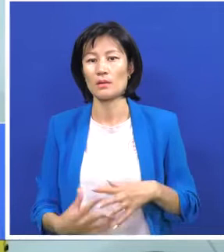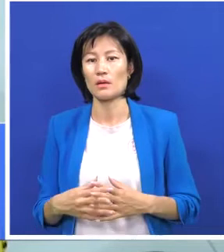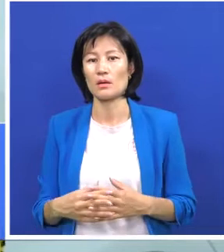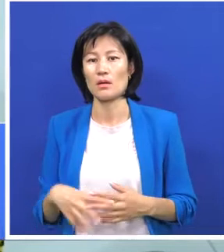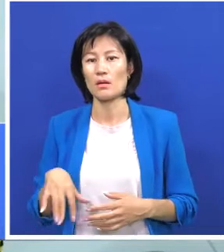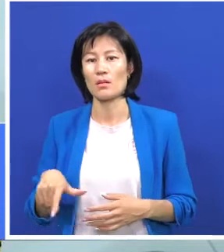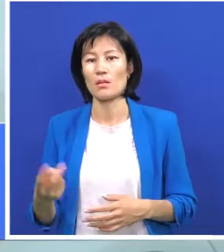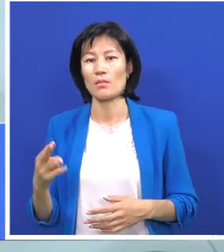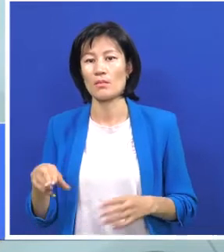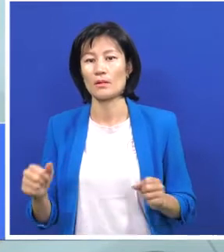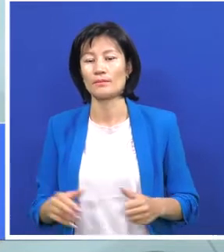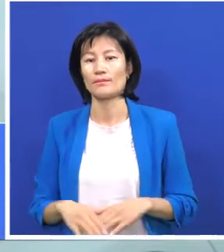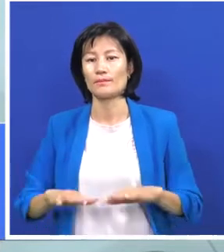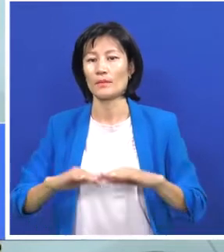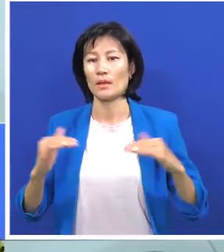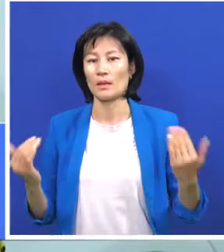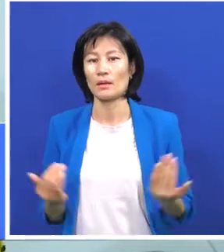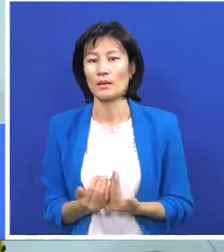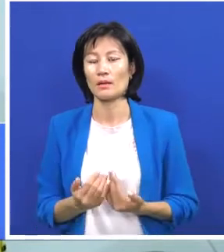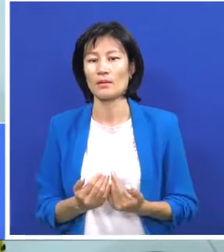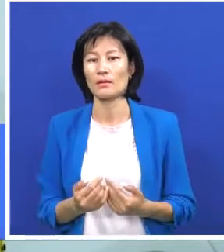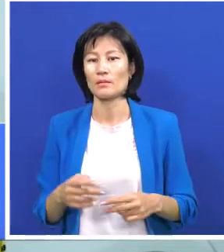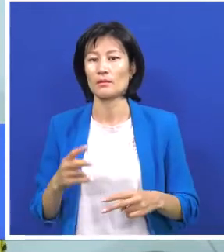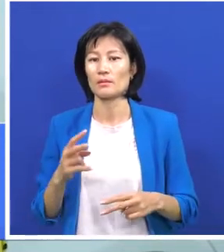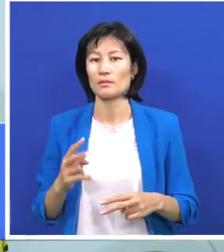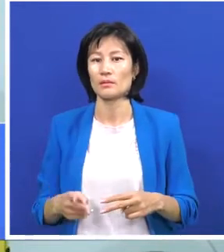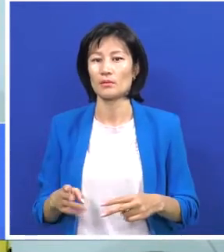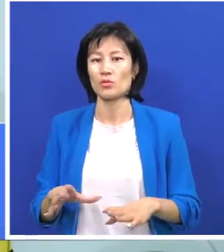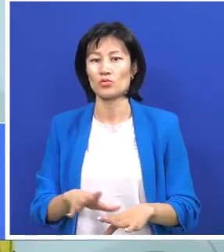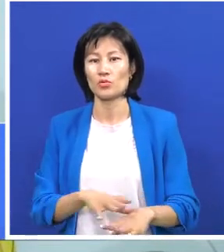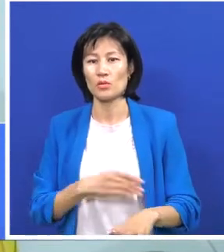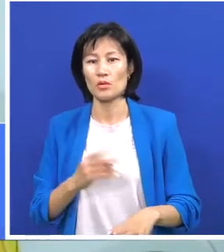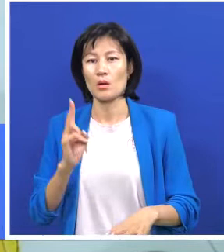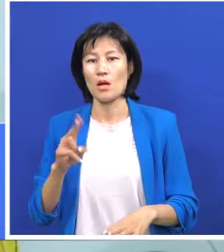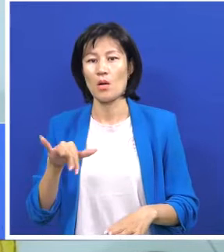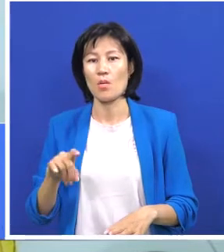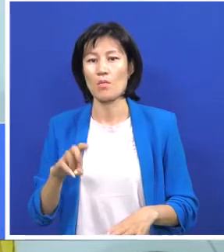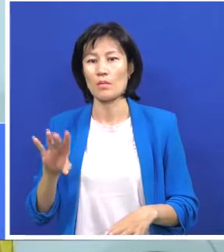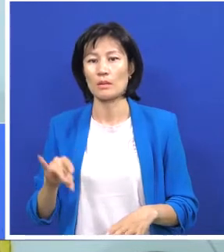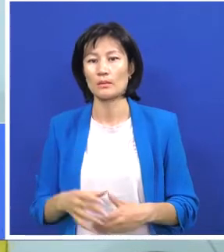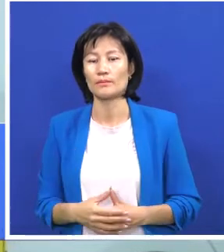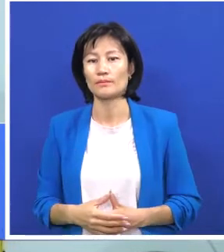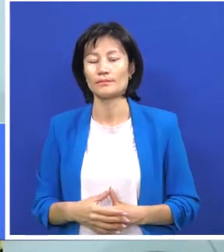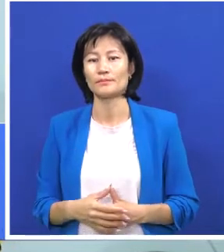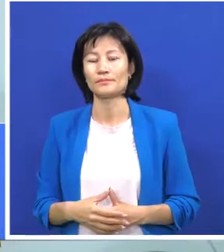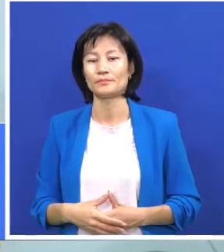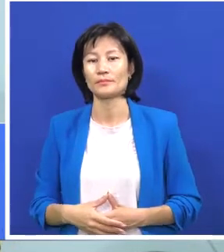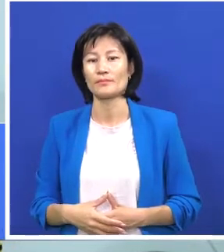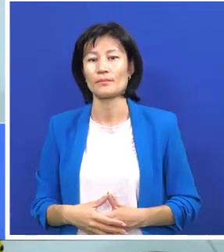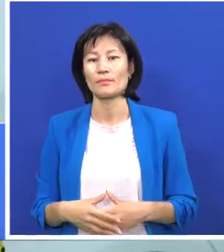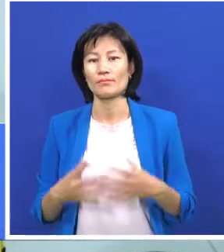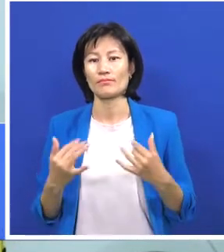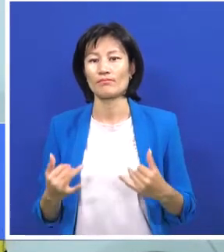аумағында карантин режимінің және шектеу шараларын ұзарту туралы қаулысының талаптарын біз орындау бойынша